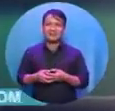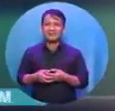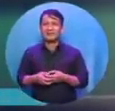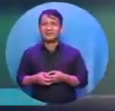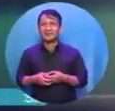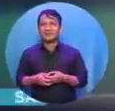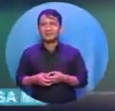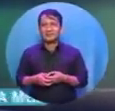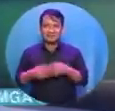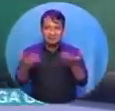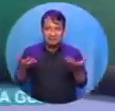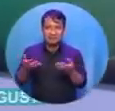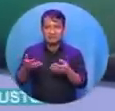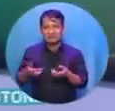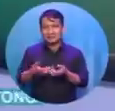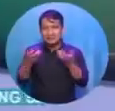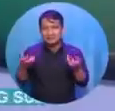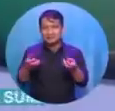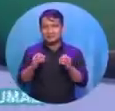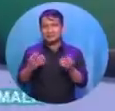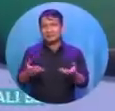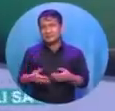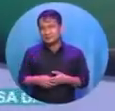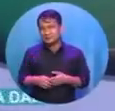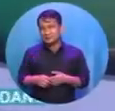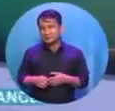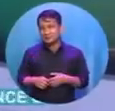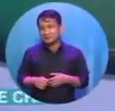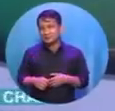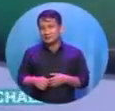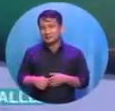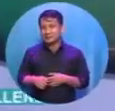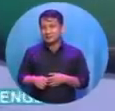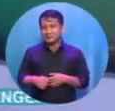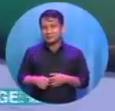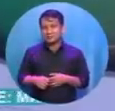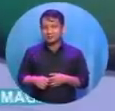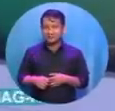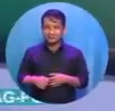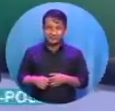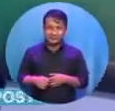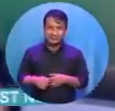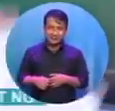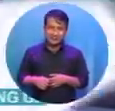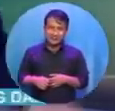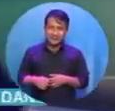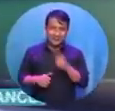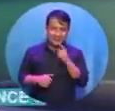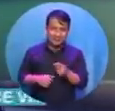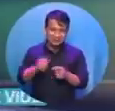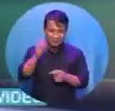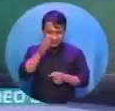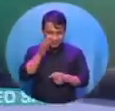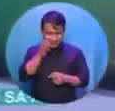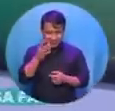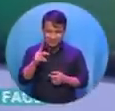Wala po. Wala. Dessert? Wala rin po. Wala rin? Wala rin po eh. Soft drinks?